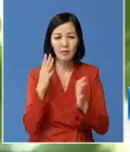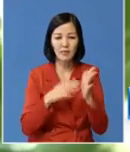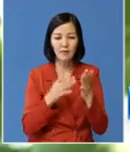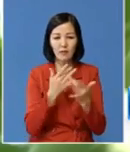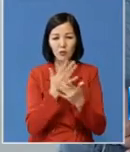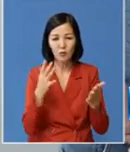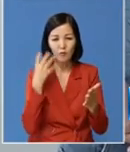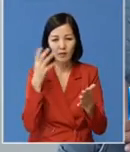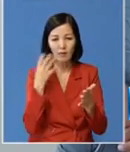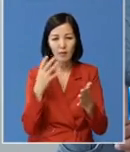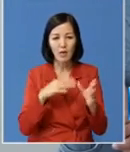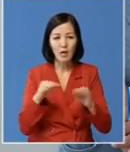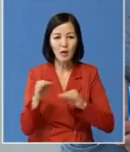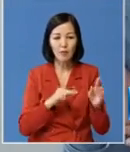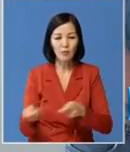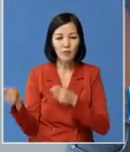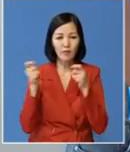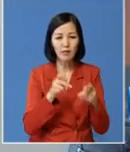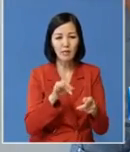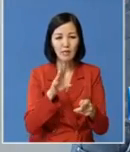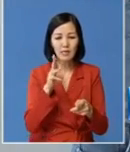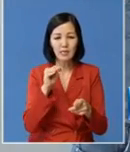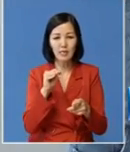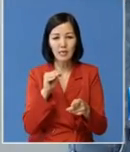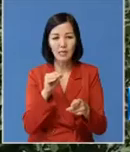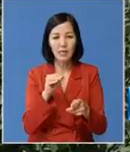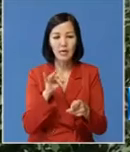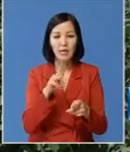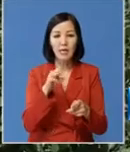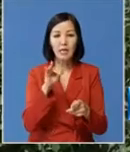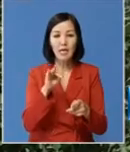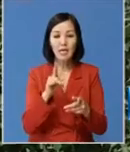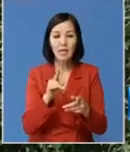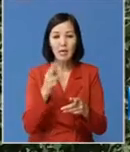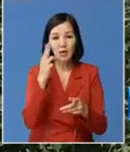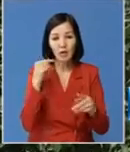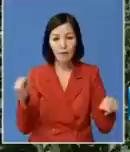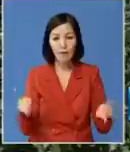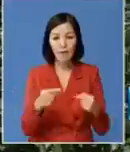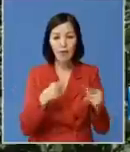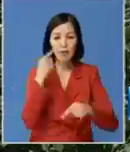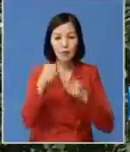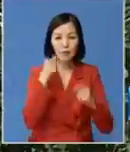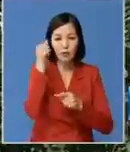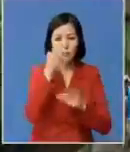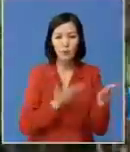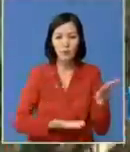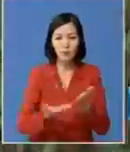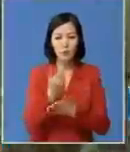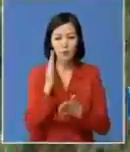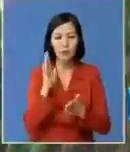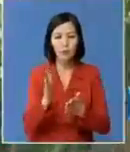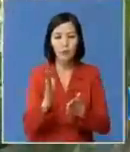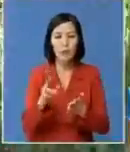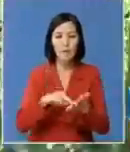яблок. Оборудование завезено из Израиля, а саженцы – из Италии. Растения приживаются хорошо и уже в следующем году даст основную массу.